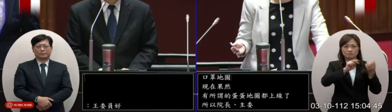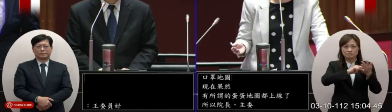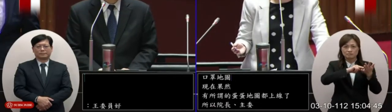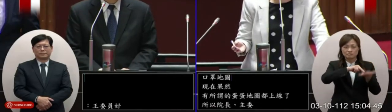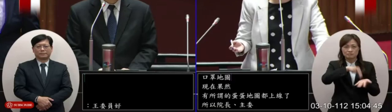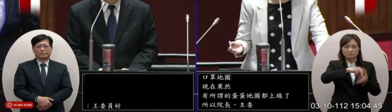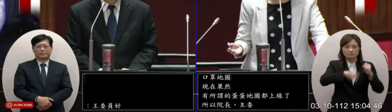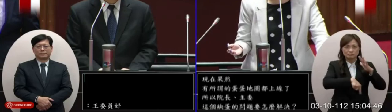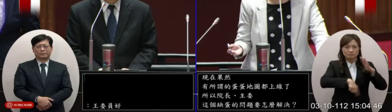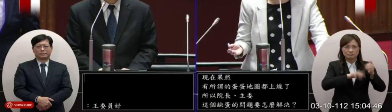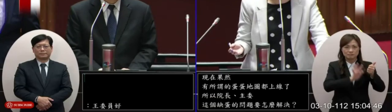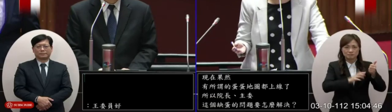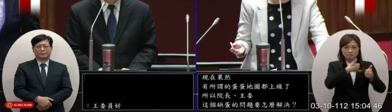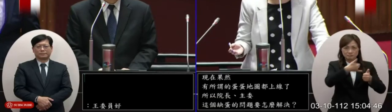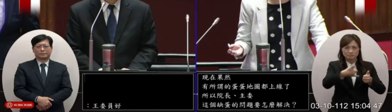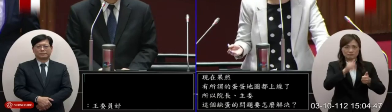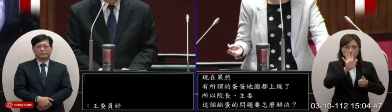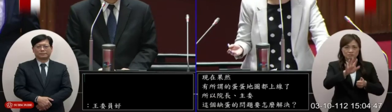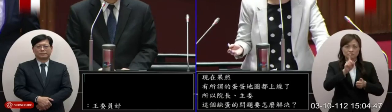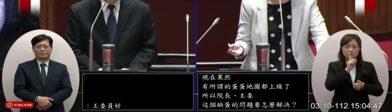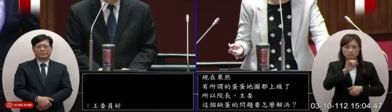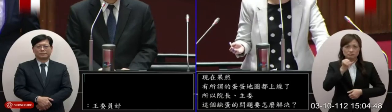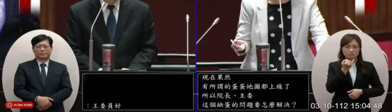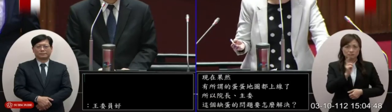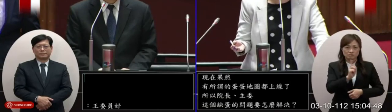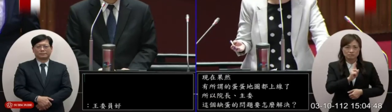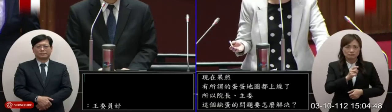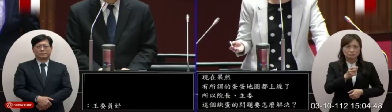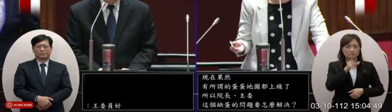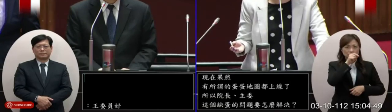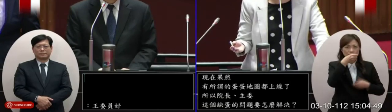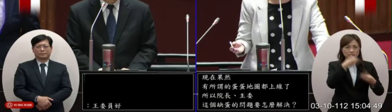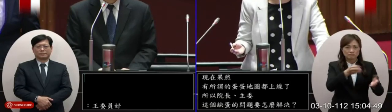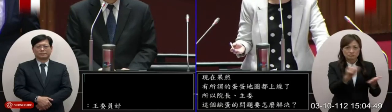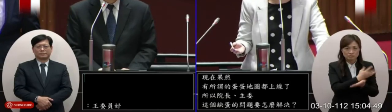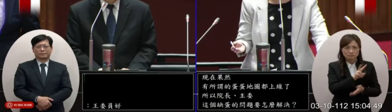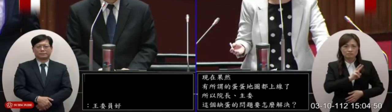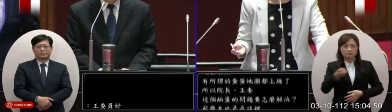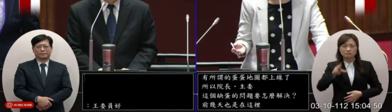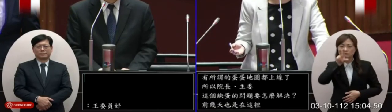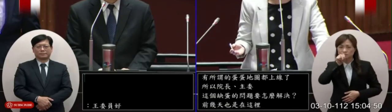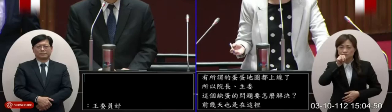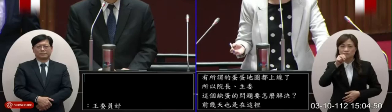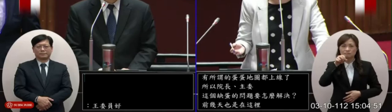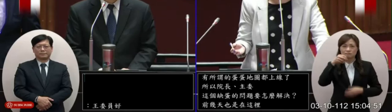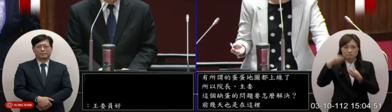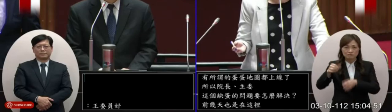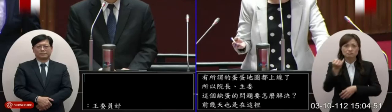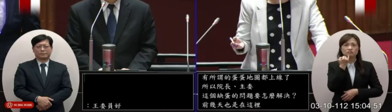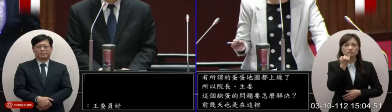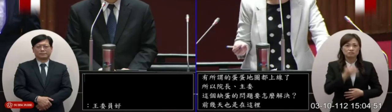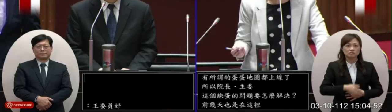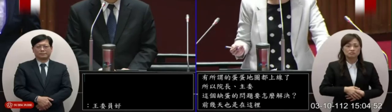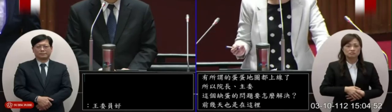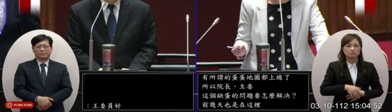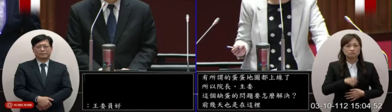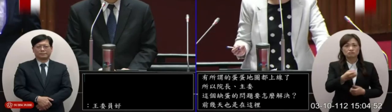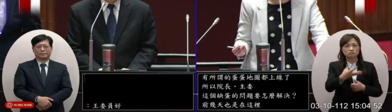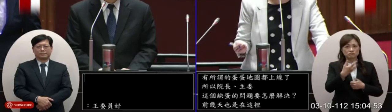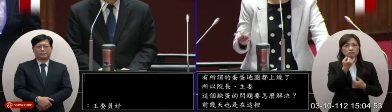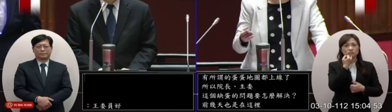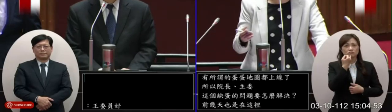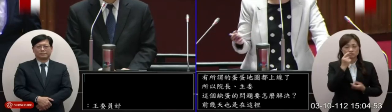议说啊，鸡蛋不够，我们可以吃鸭蛋啊。所以主委也说，对啊，可以改吃鸭蛋。院长，请问一